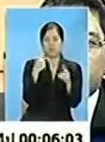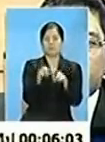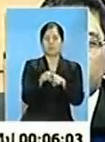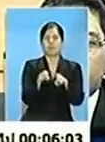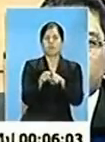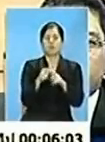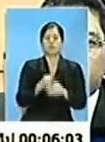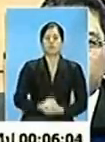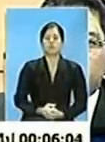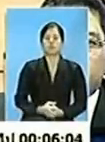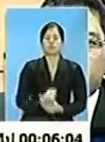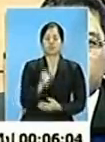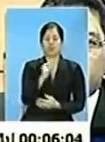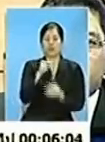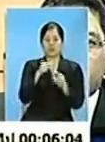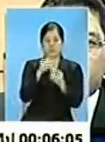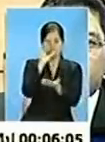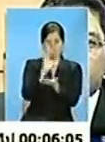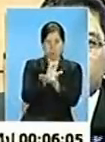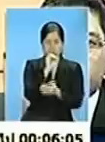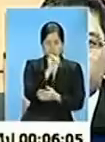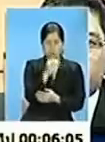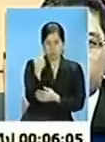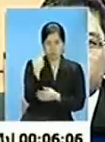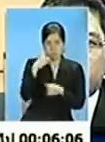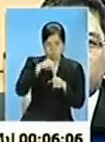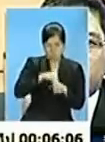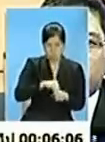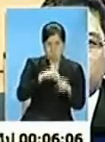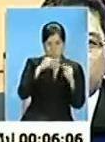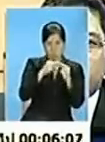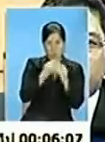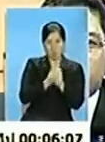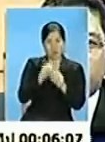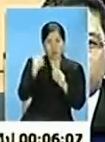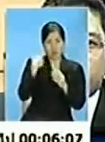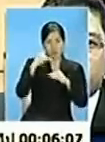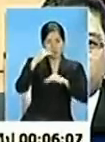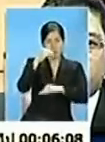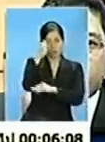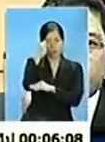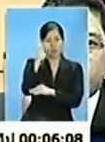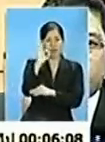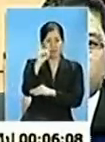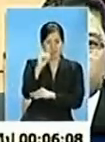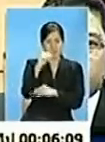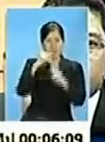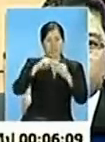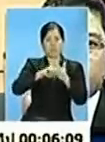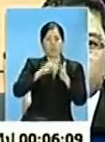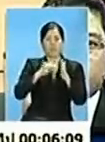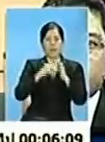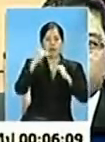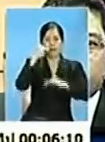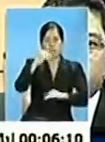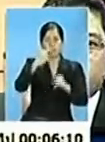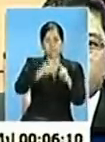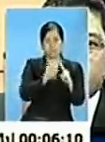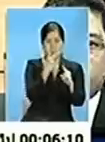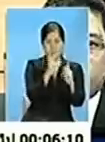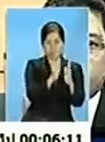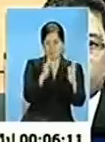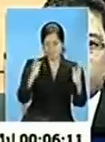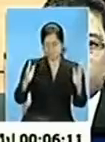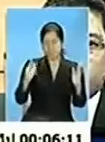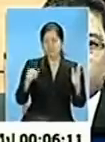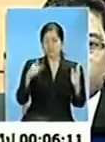วจแห่งชาติบอกไว้ฮะว่าให้อยู่ครั้งละติดต่อกัน3ครั้ง90วันไม่เกิน6เดือนแล้วมันมีตาประทับปลอมเ